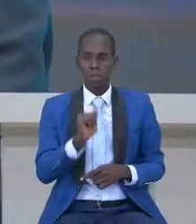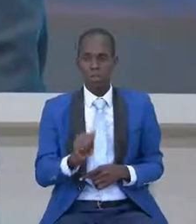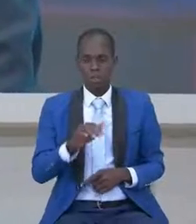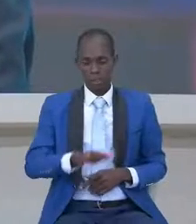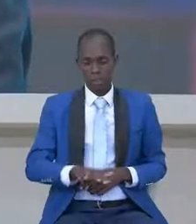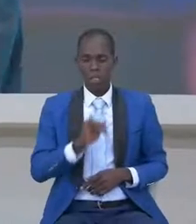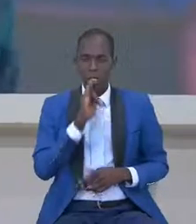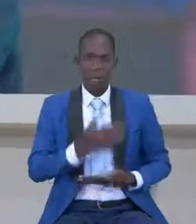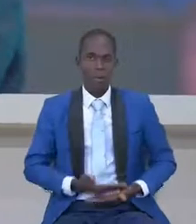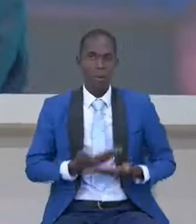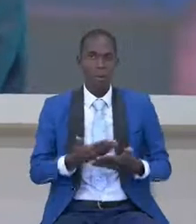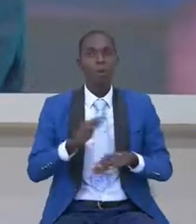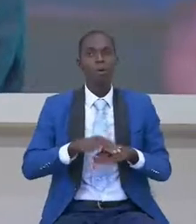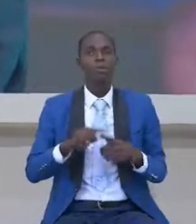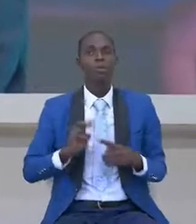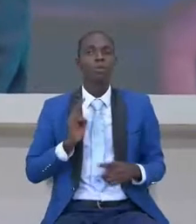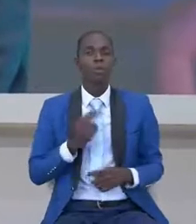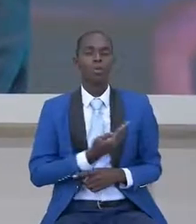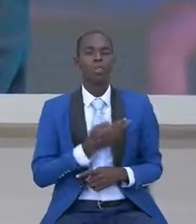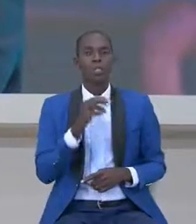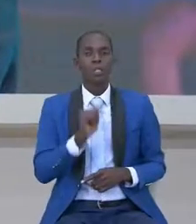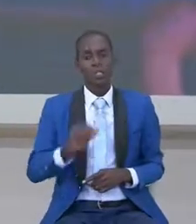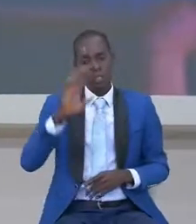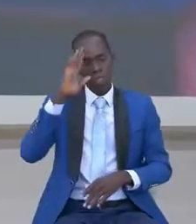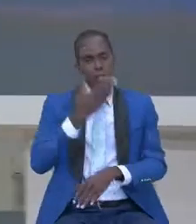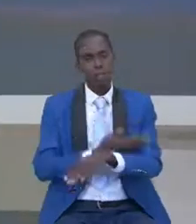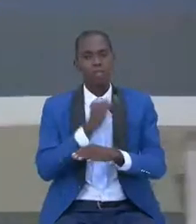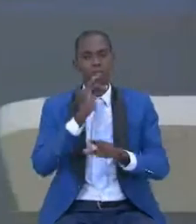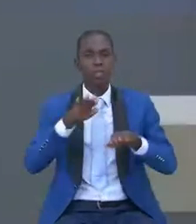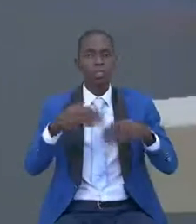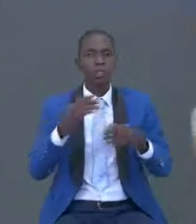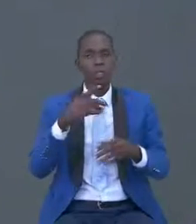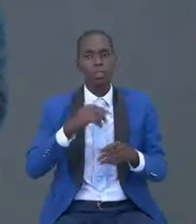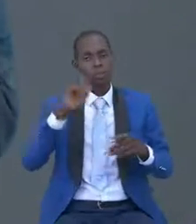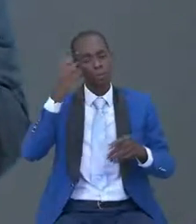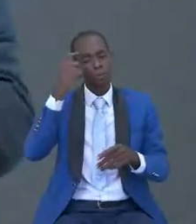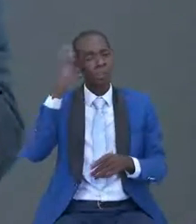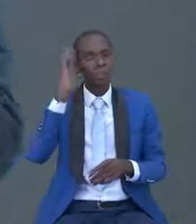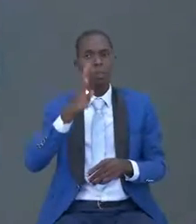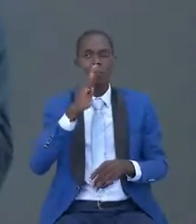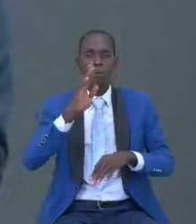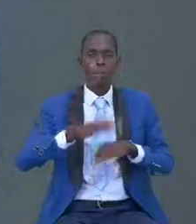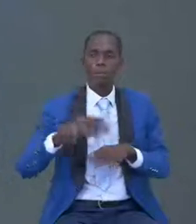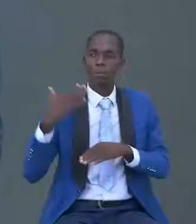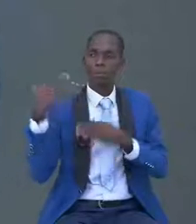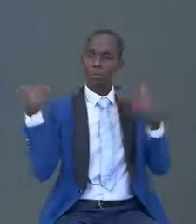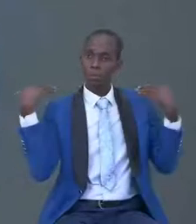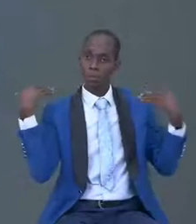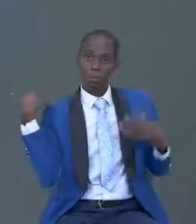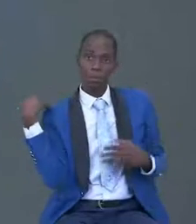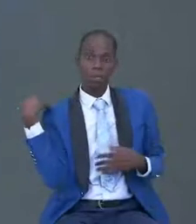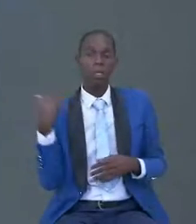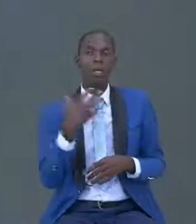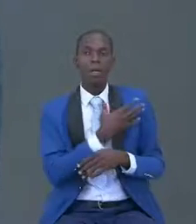né, et la domination reposera sur ses épaules. Et les paroles